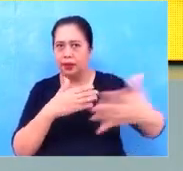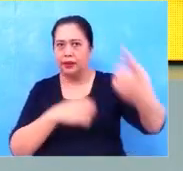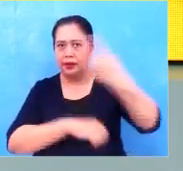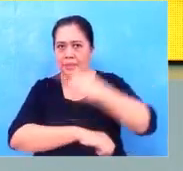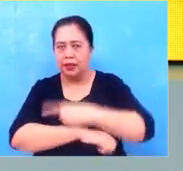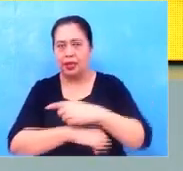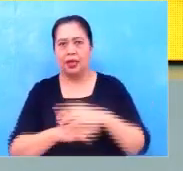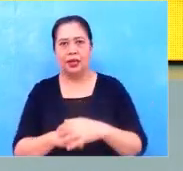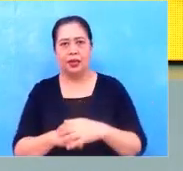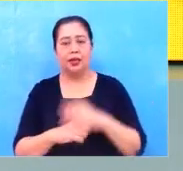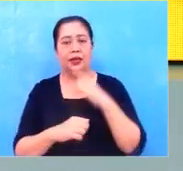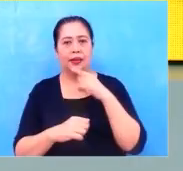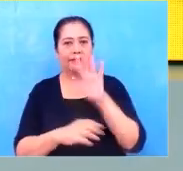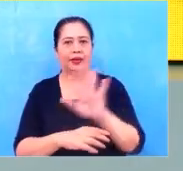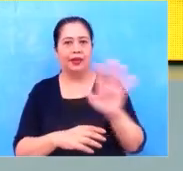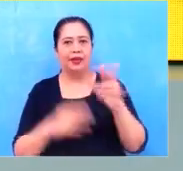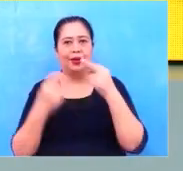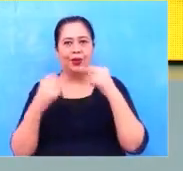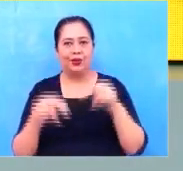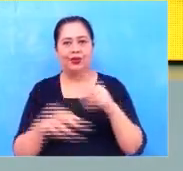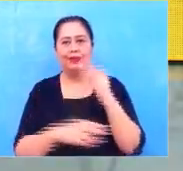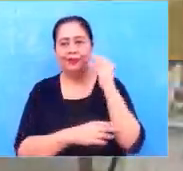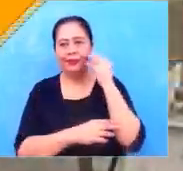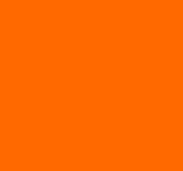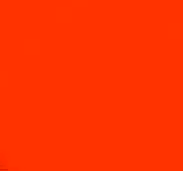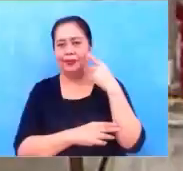Nasa frontline ng balitang yan si Marty Bautista.